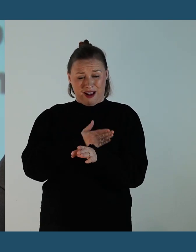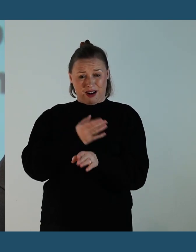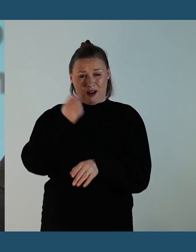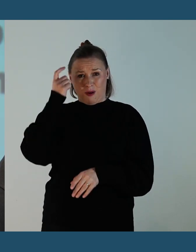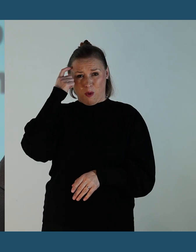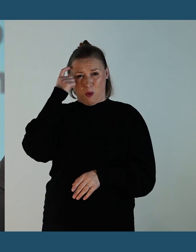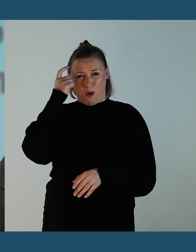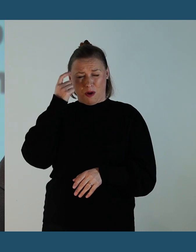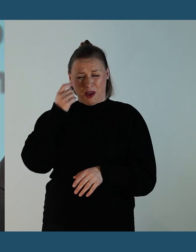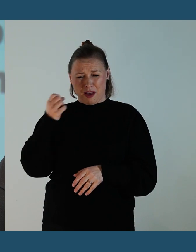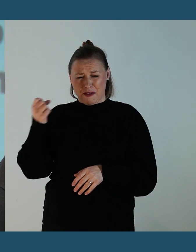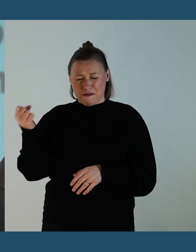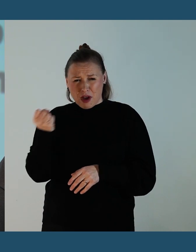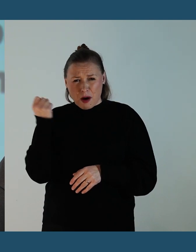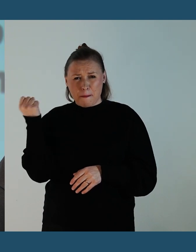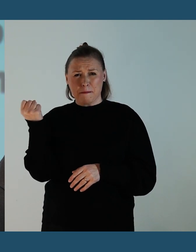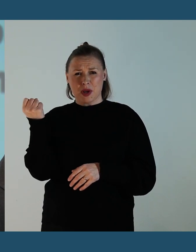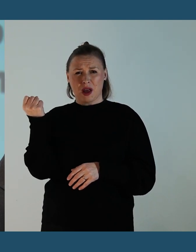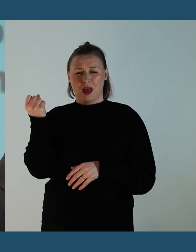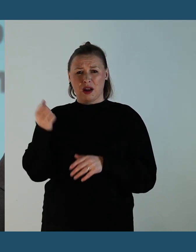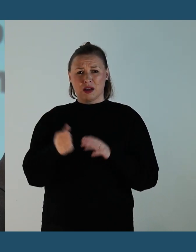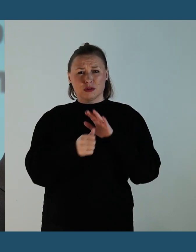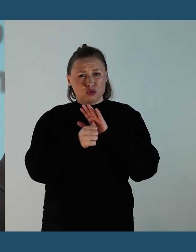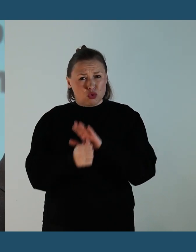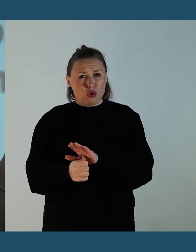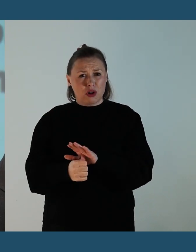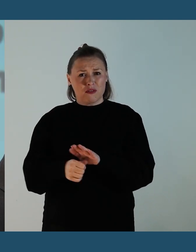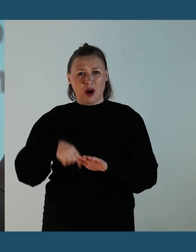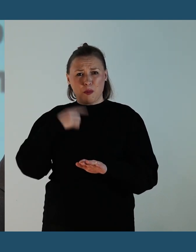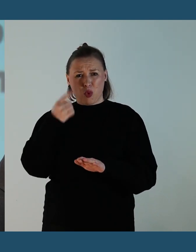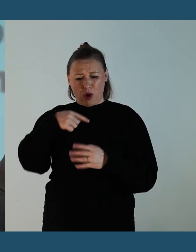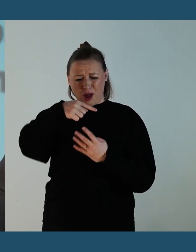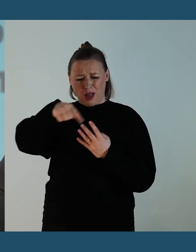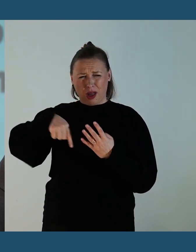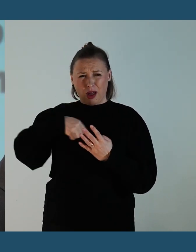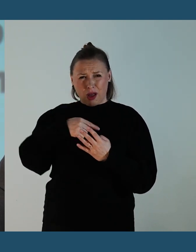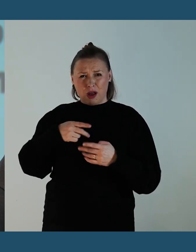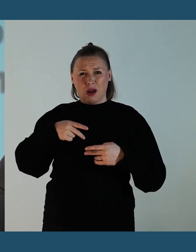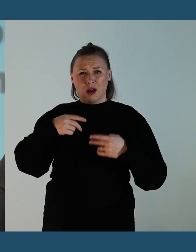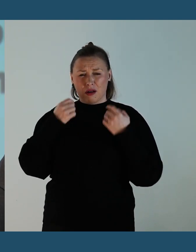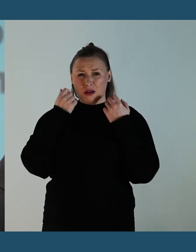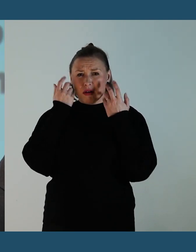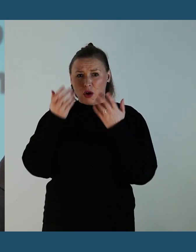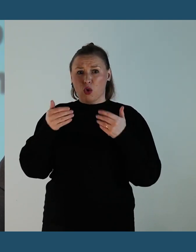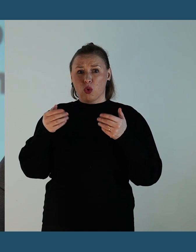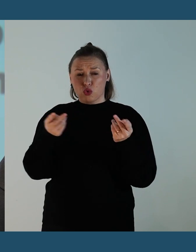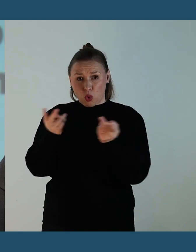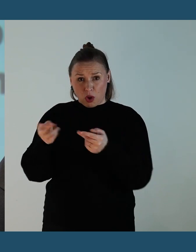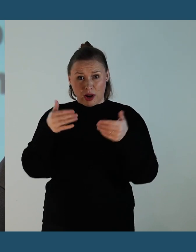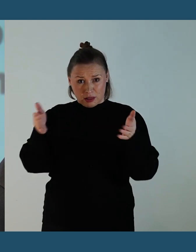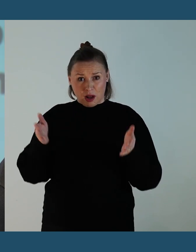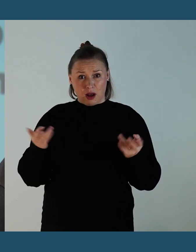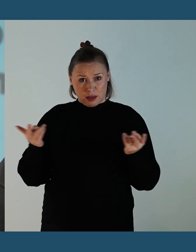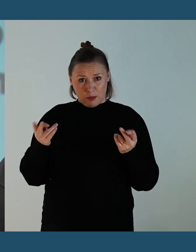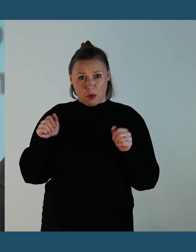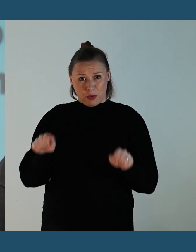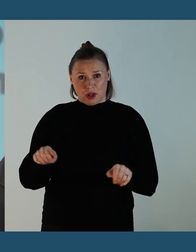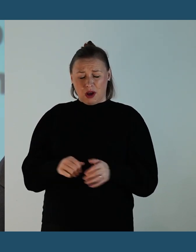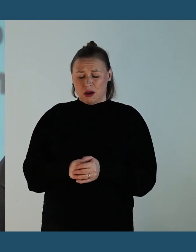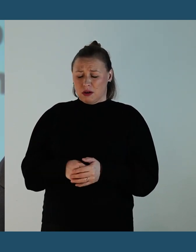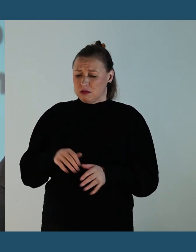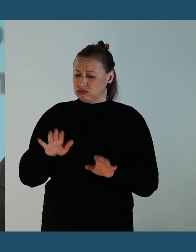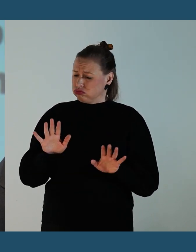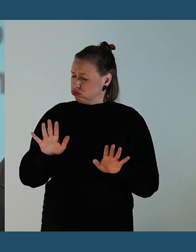ennakkoluuloisen, vihamielisen, syrjivän puheen kanssa ihan julkisessa tilassa. Ihan lyhyesti. Tai